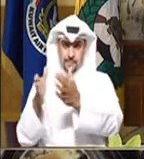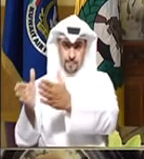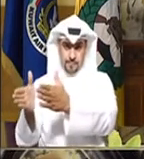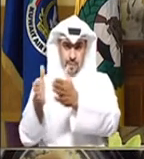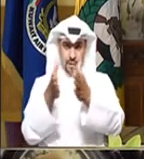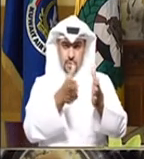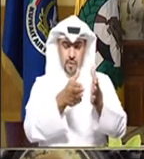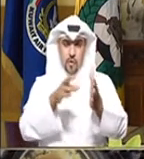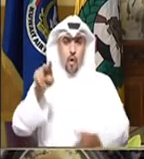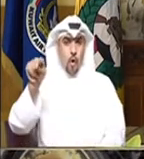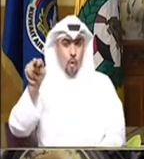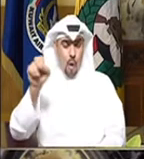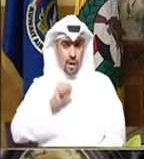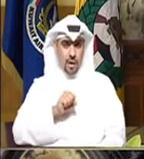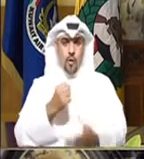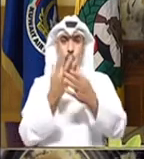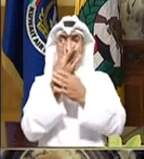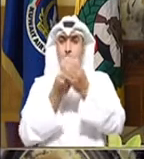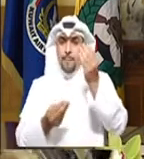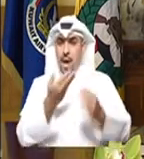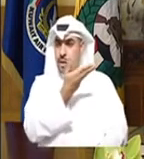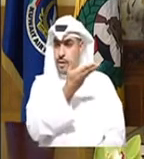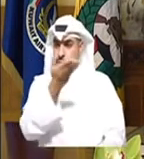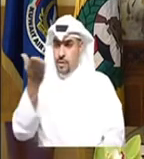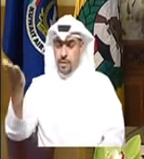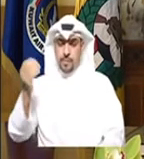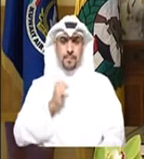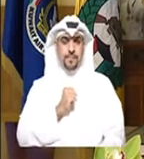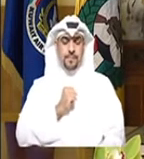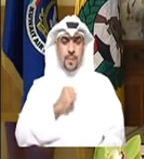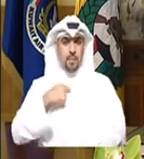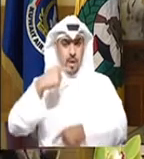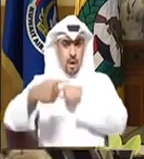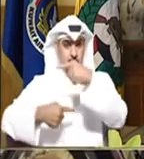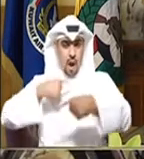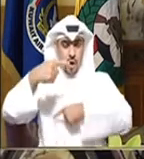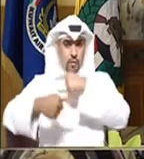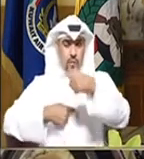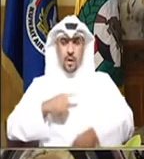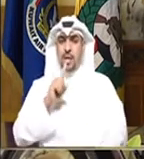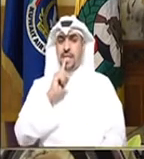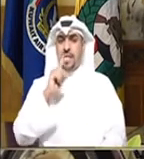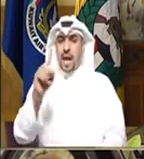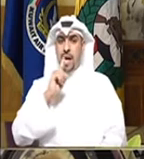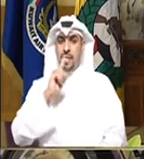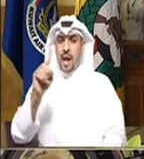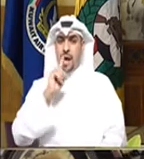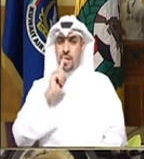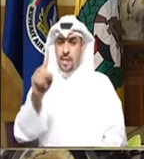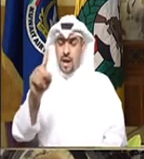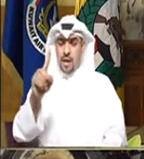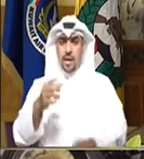أخواني وأبنائي، جريا على عادتنا السنوية الحميدة